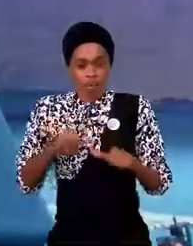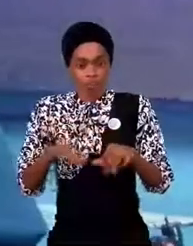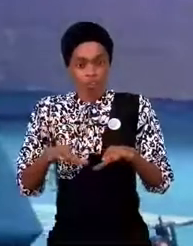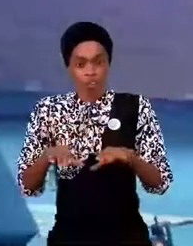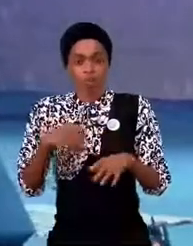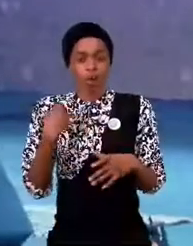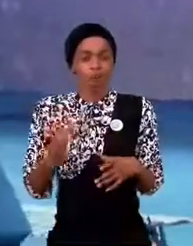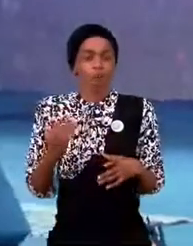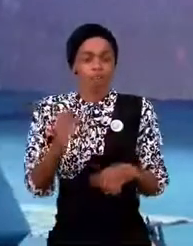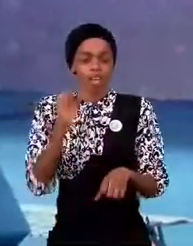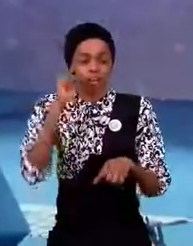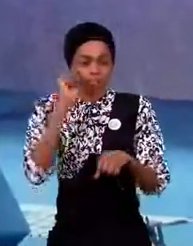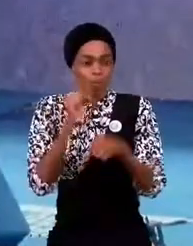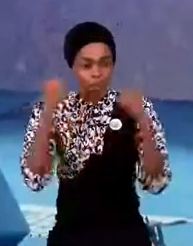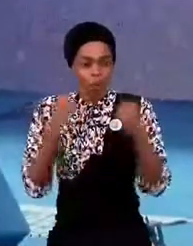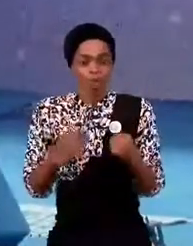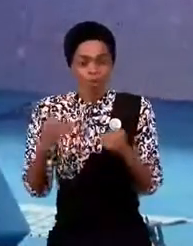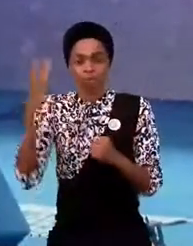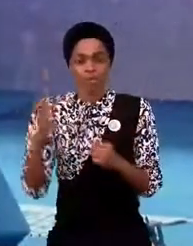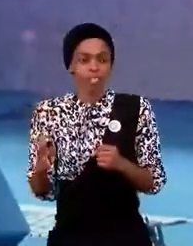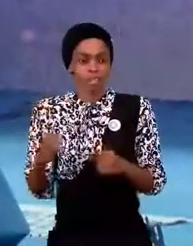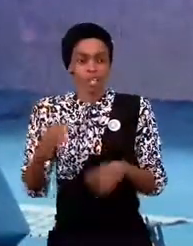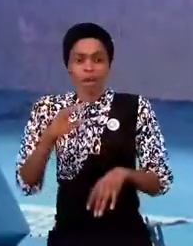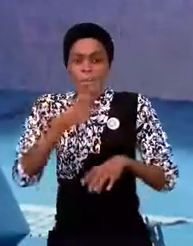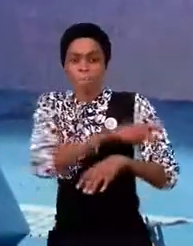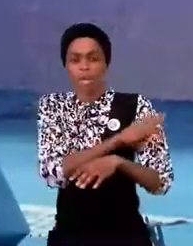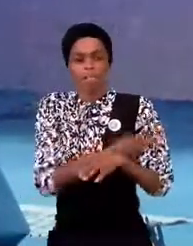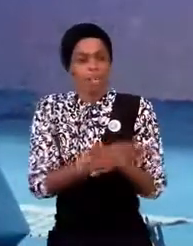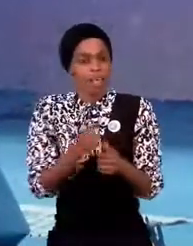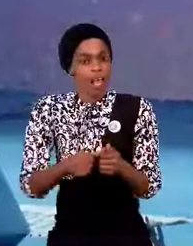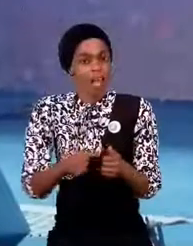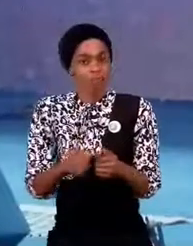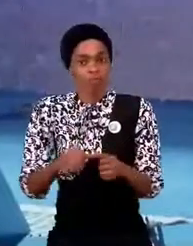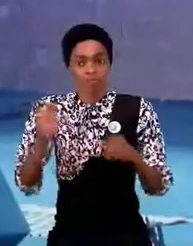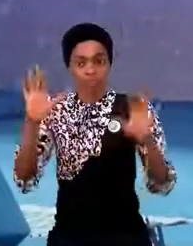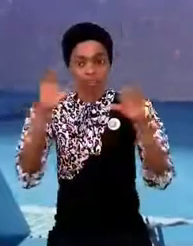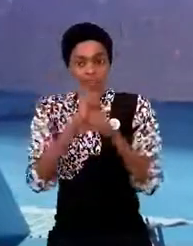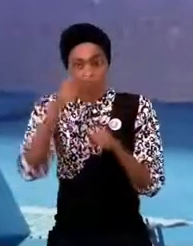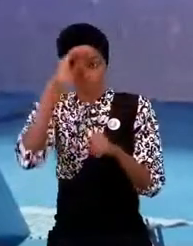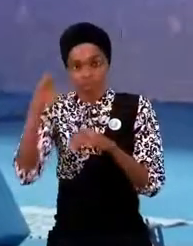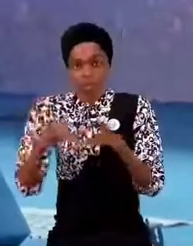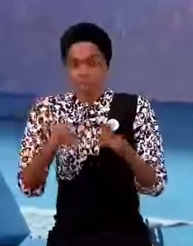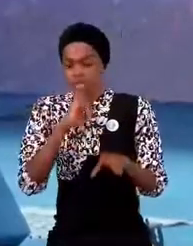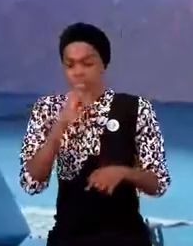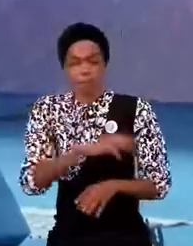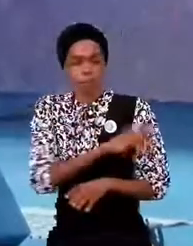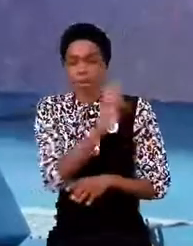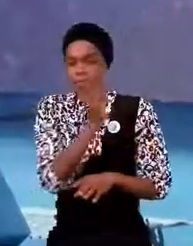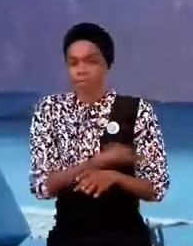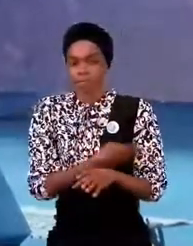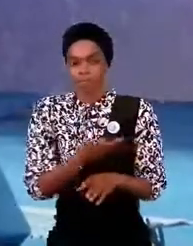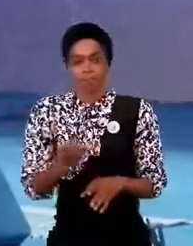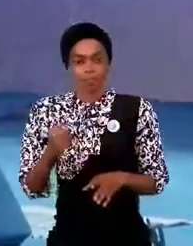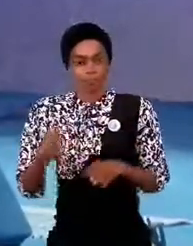qu'il accomplissait est puissant. Les œuvres sont puissantes. Et dans ta vie ce soir, de grandes